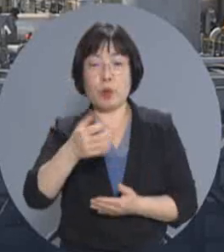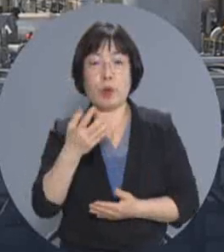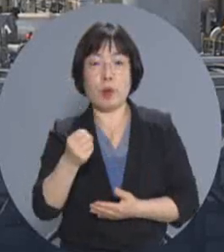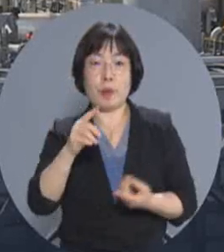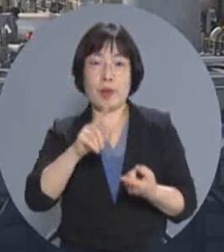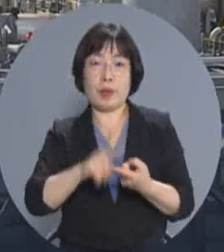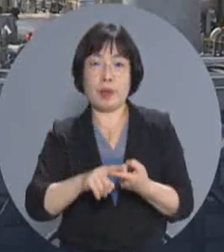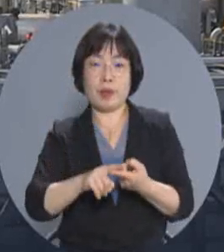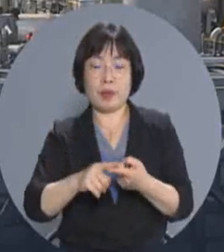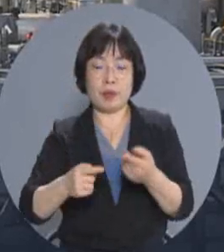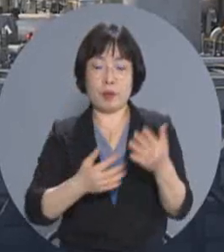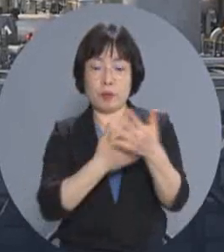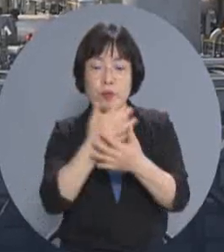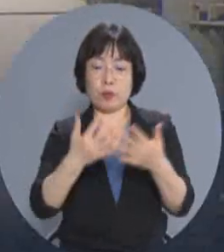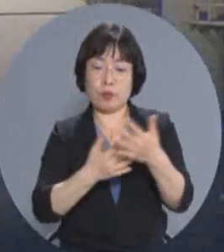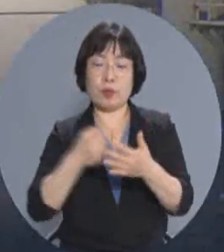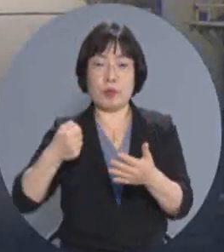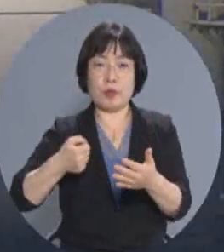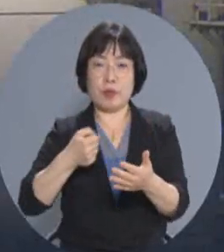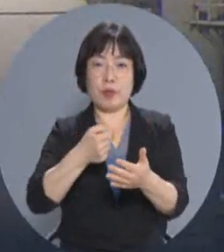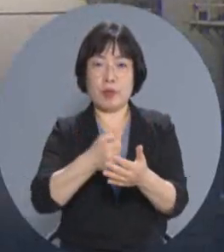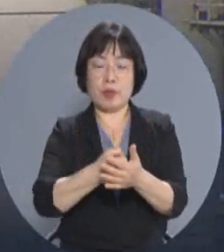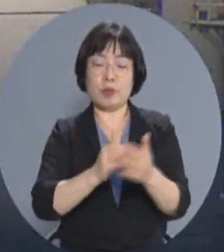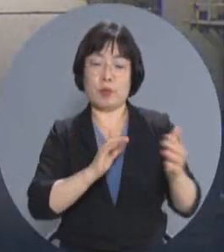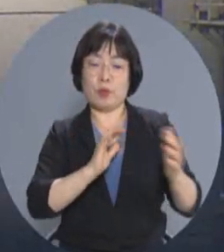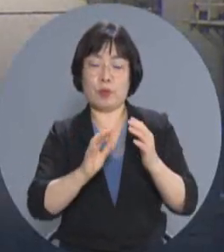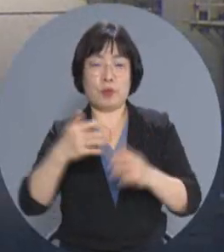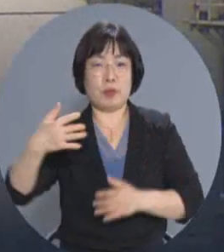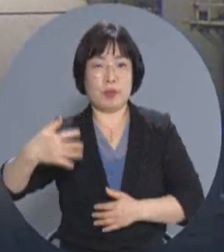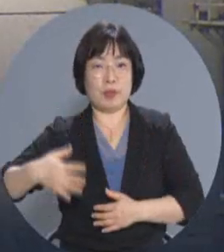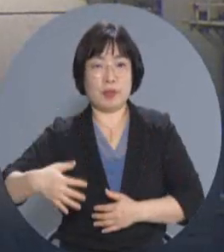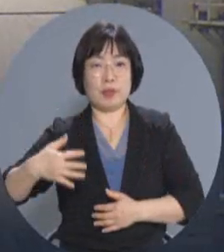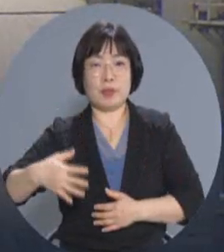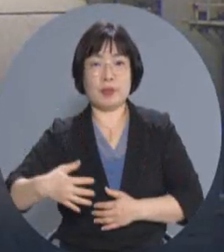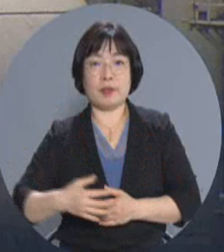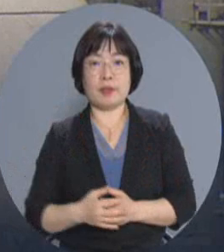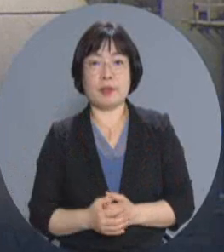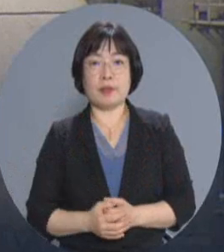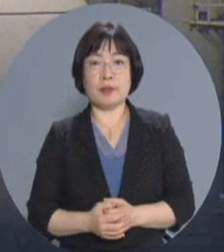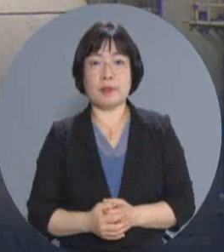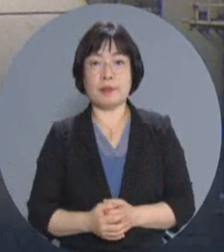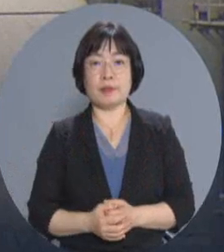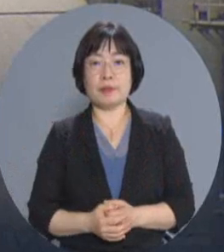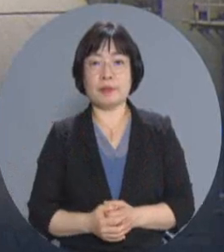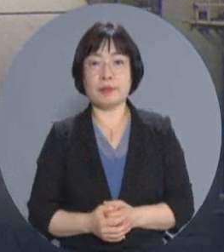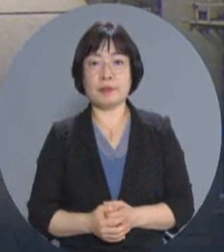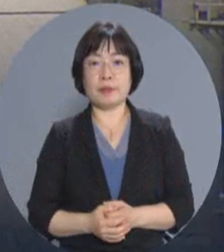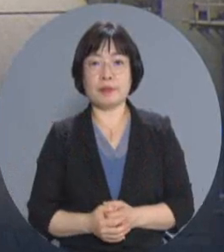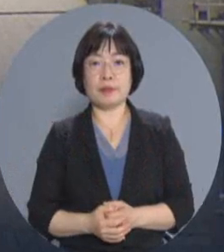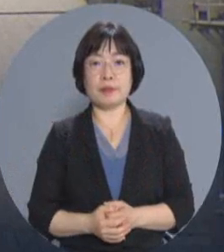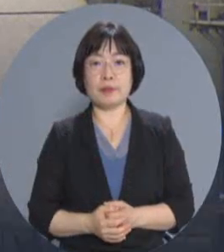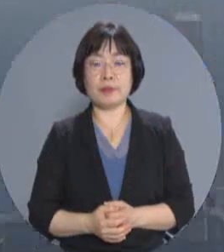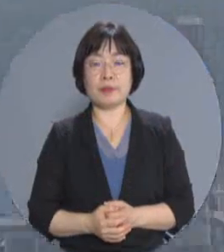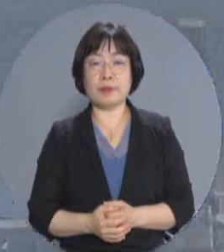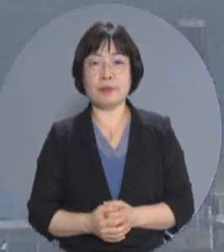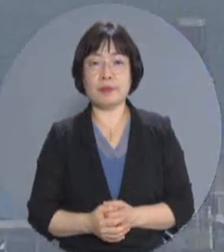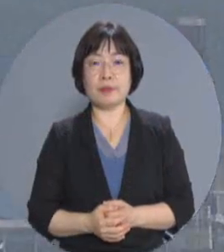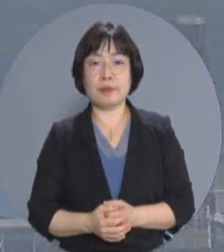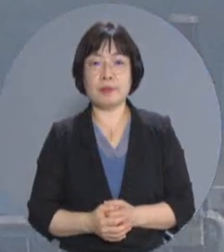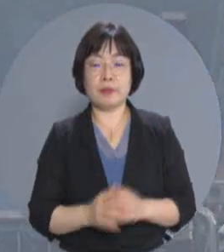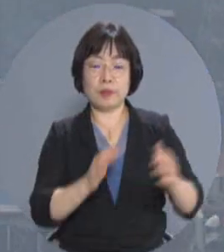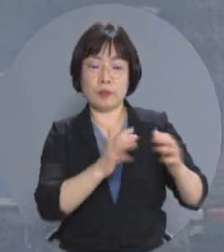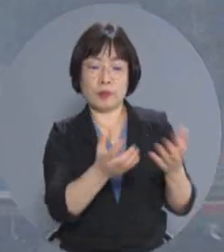어느 정도 비용을 들여서 진행할 것인지에 대해서는 아직 논의가 안 되고 있습니다